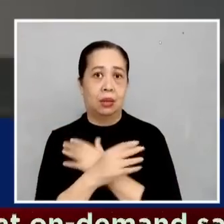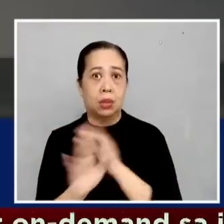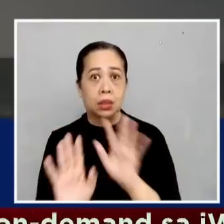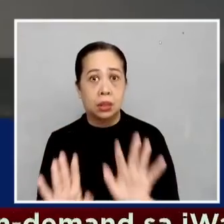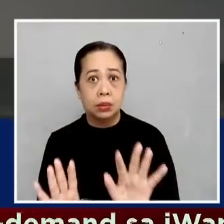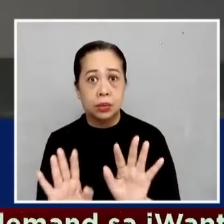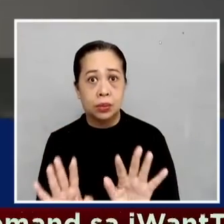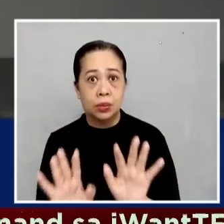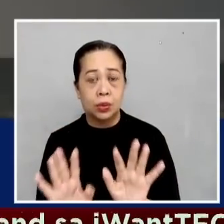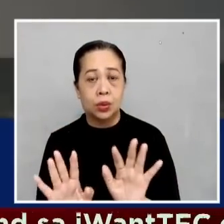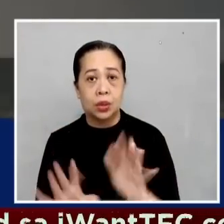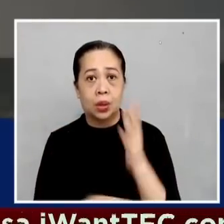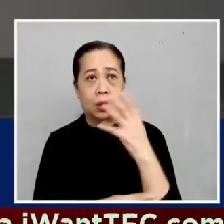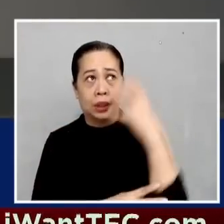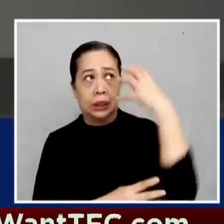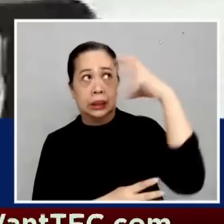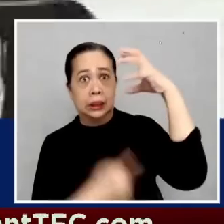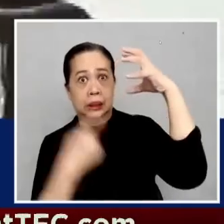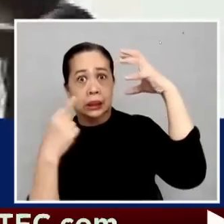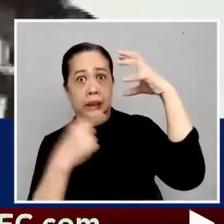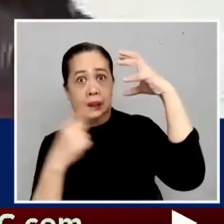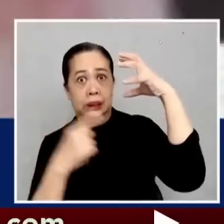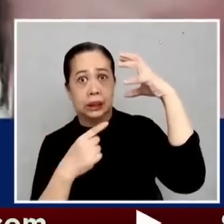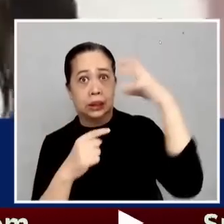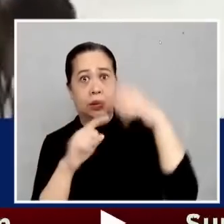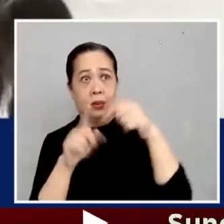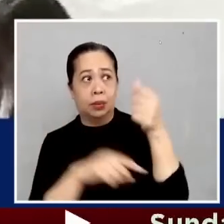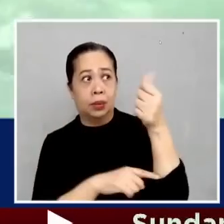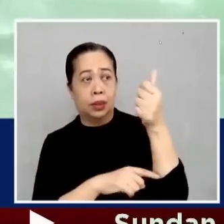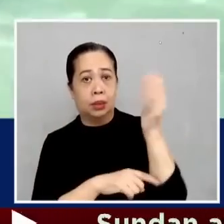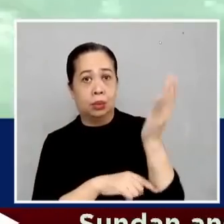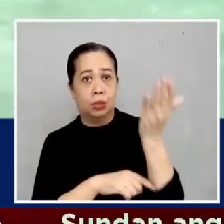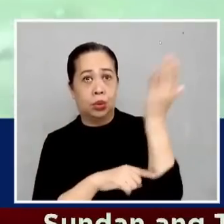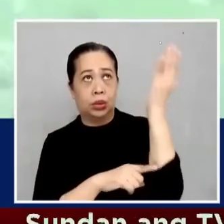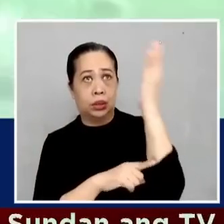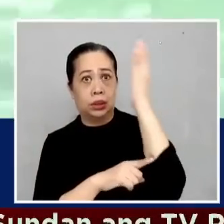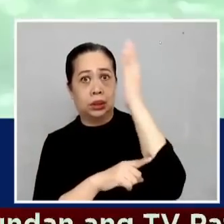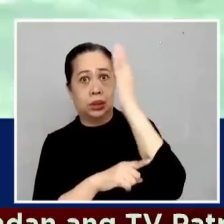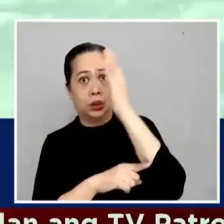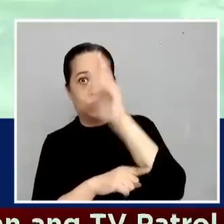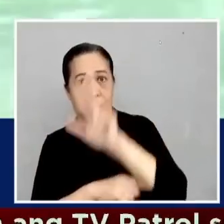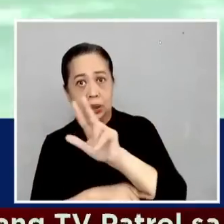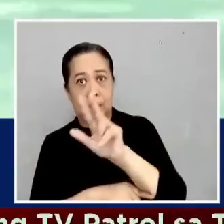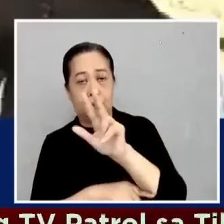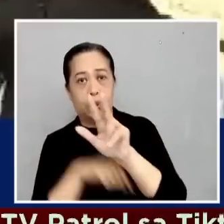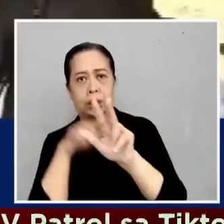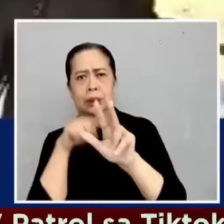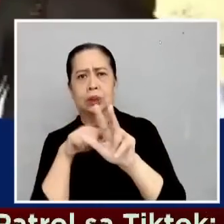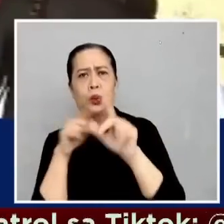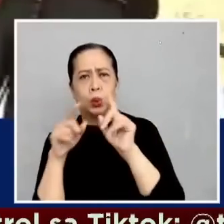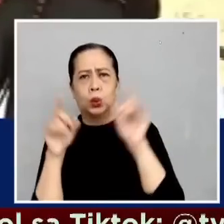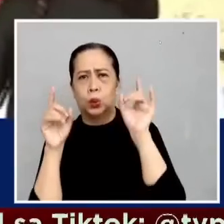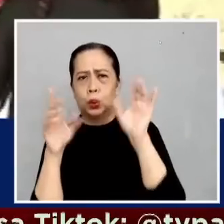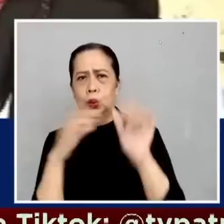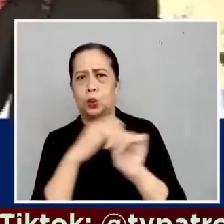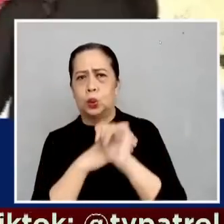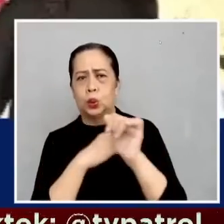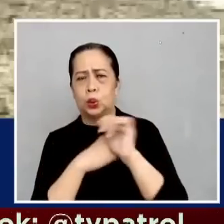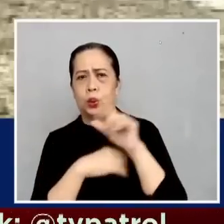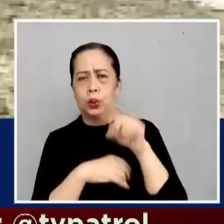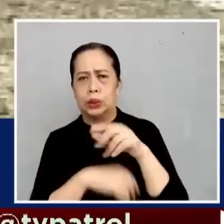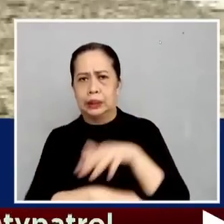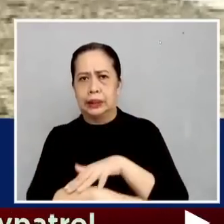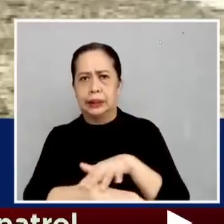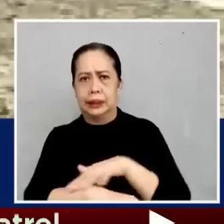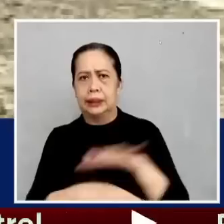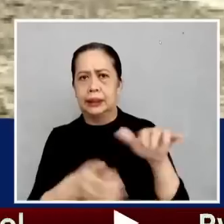lang kasi ang sikat ng araw mula alas 10 ng umaga hanggang alas 3 ng hapon ay maaaring makapagdulot ng skin